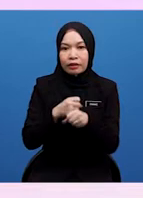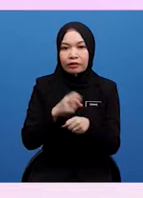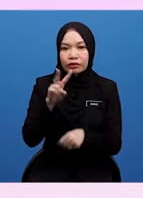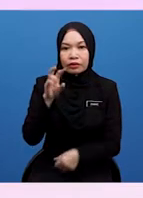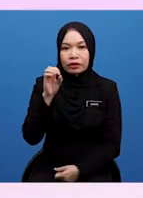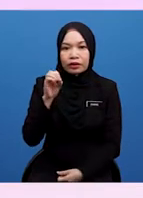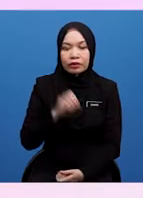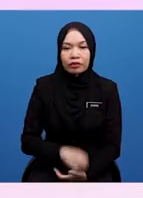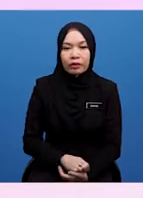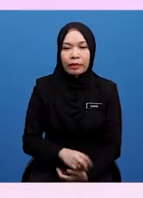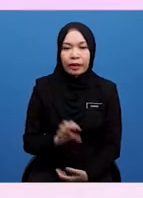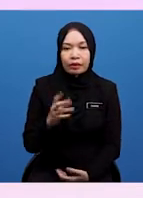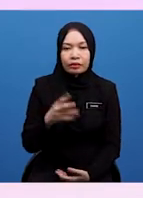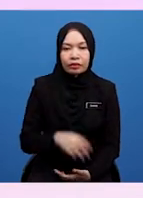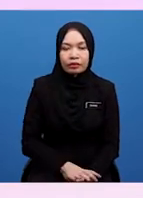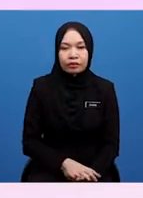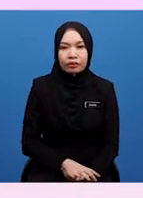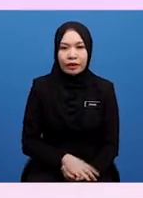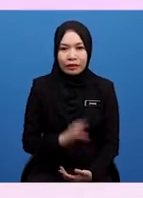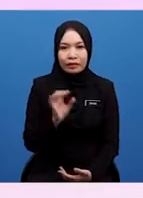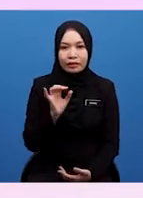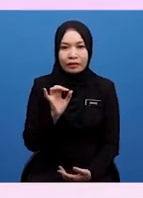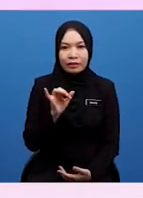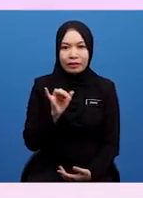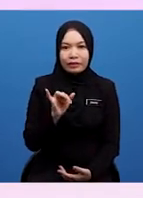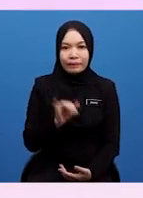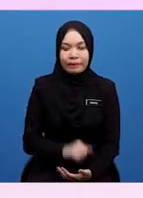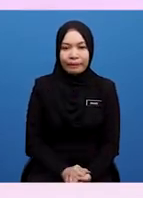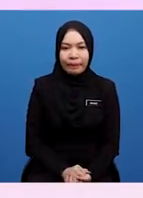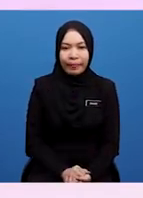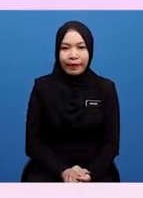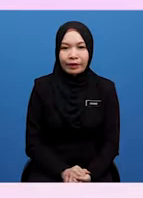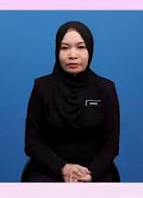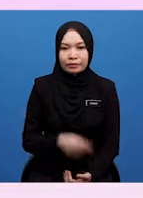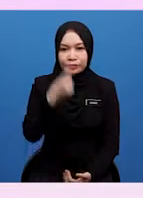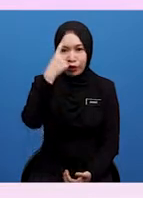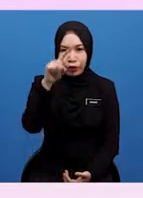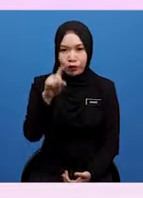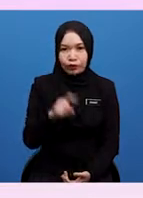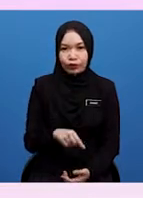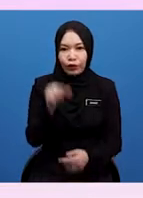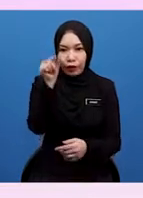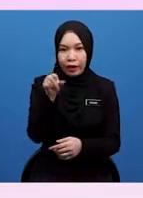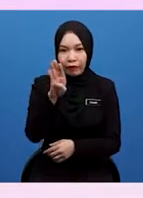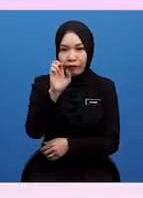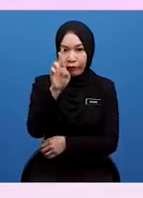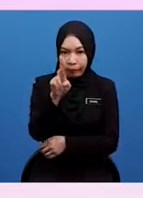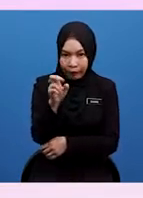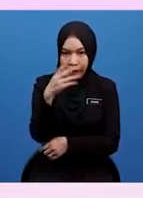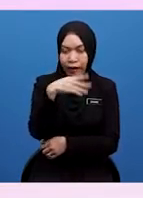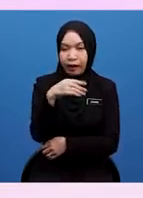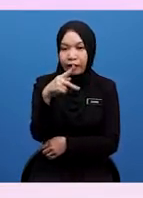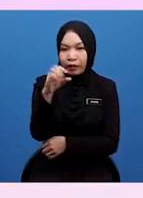Untuk graf bar compound ini, skala yang cikgu gunakan adalah 1 kepada